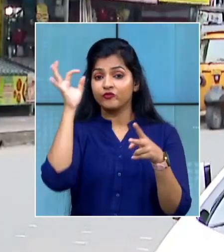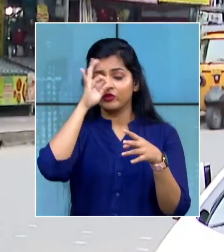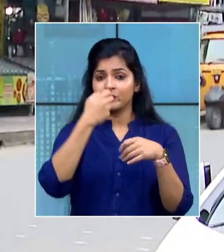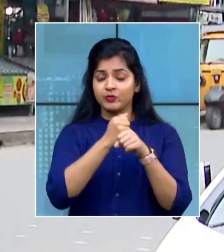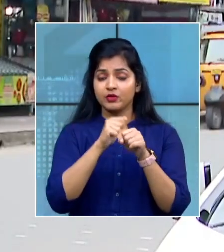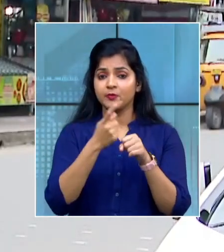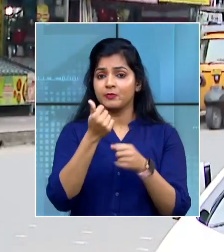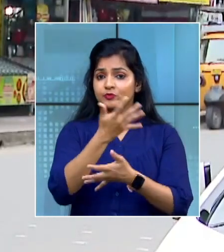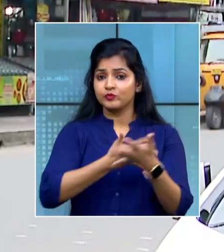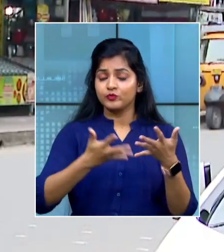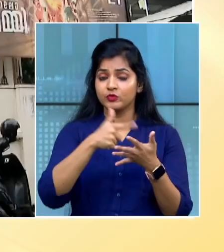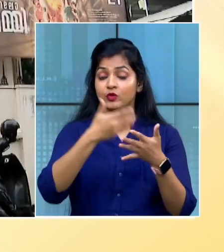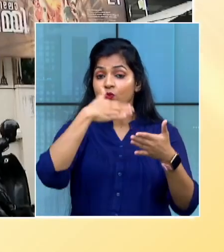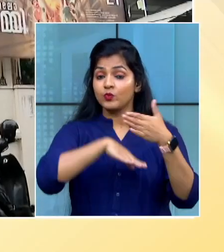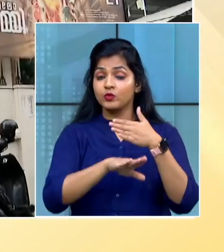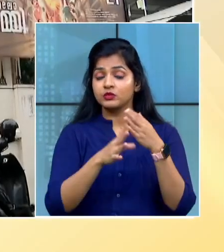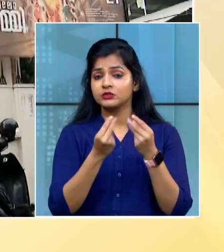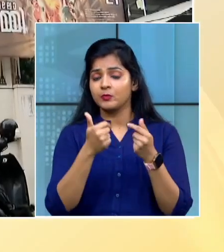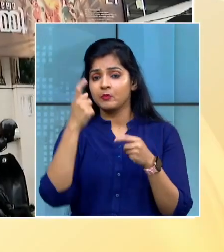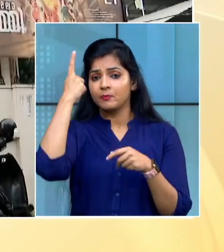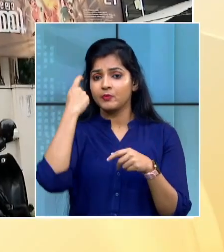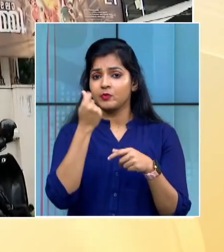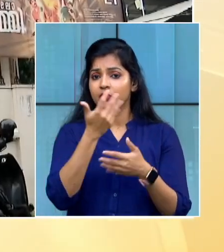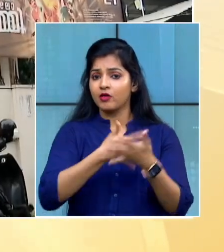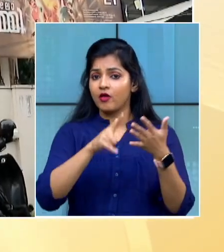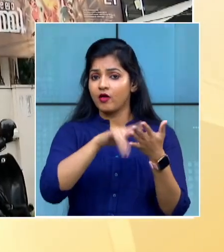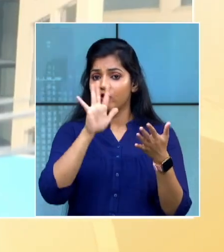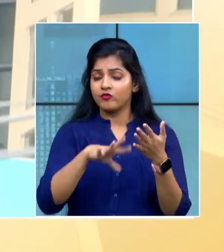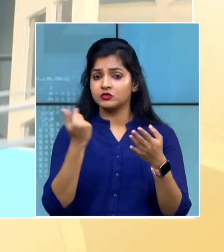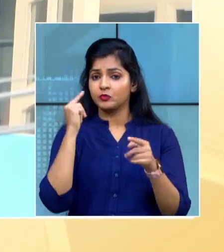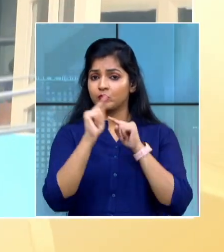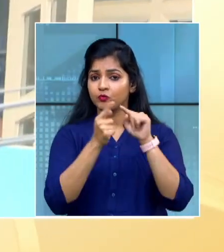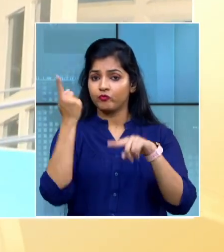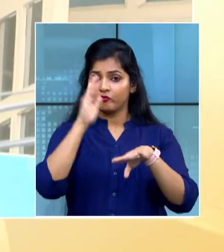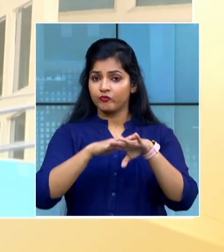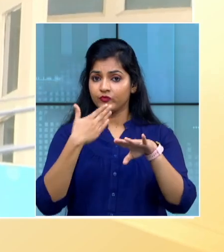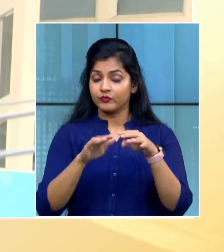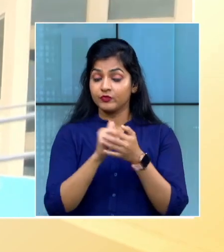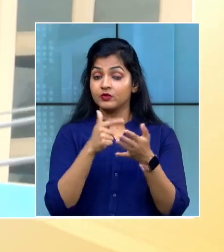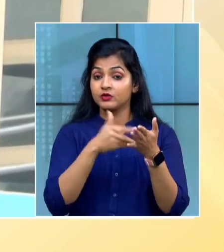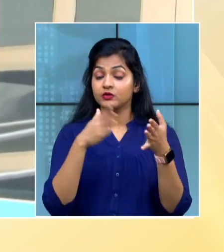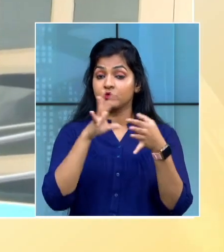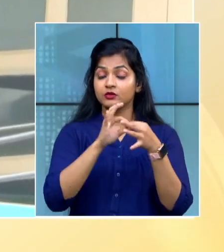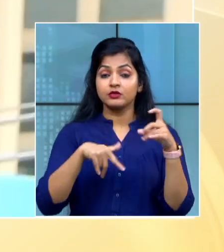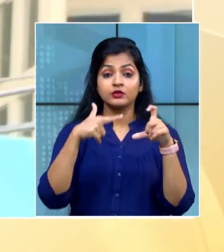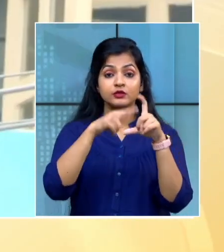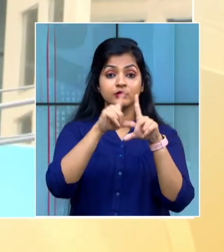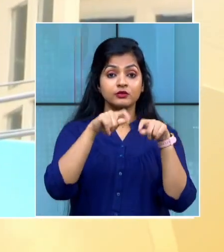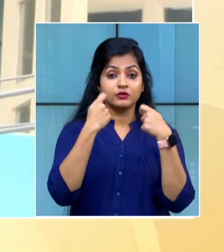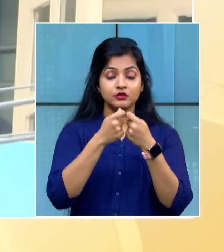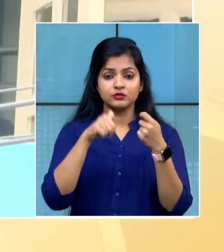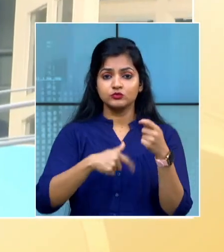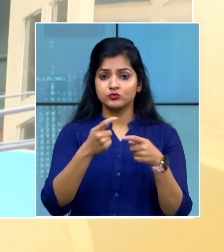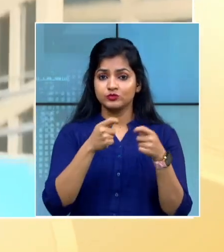അതിൻ്റെ പണമിടപാടുകളുടെ മറവിൽ കള്ളപ്പണ ഇടപാടുകൾ നടന്നു എന്നുള്ള ആരോപണം നേരത്തെ ഉയർന്നതാണ്. അതിൻ്റെ പശ്ചാത്തലത്തിൽ എൻഫോഴ്സ്മെന്റ് ഡയറക്ടറേറ്റും ഈ